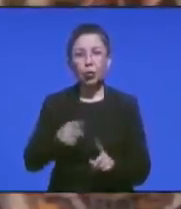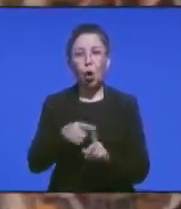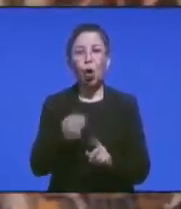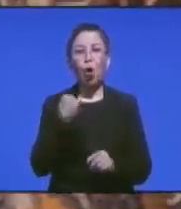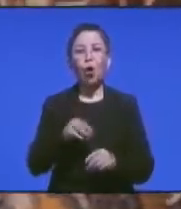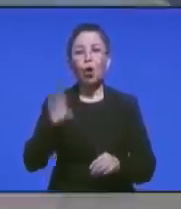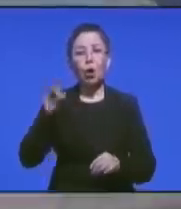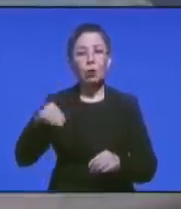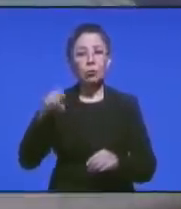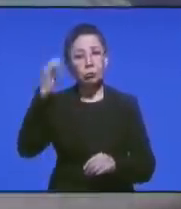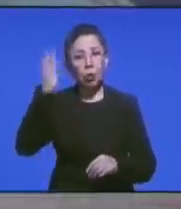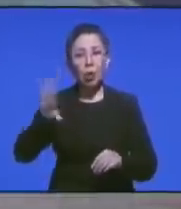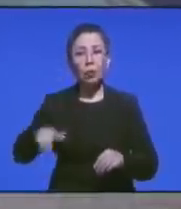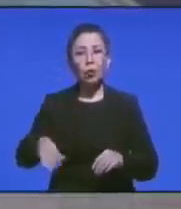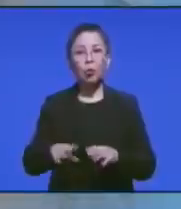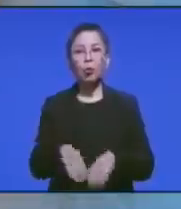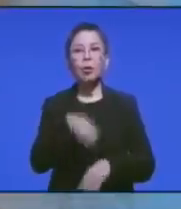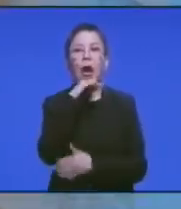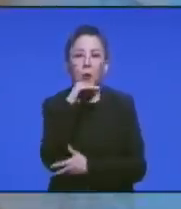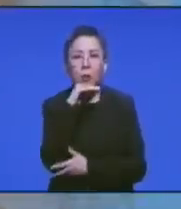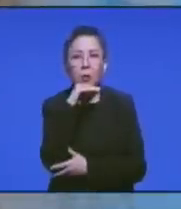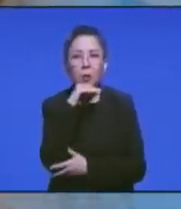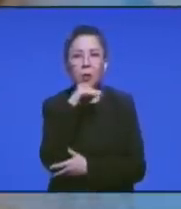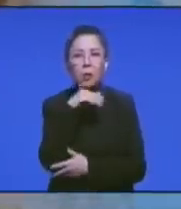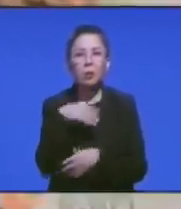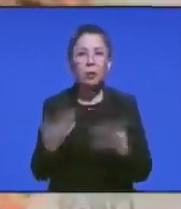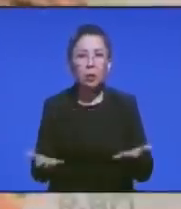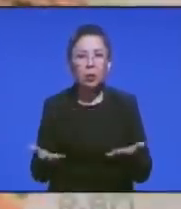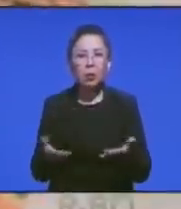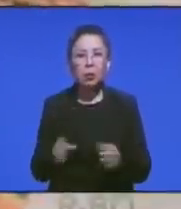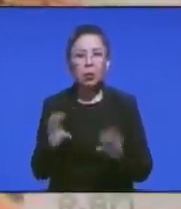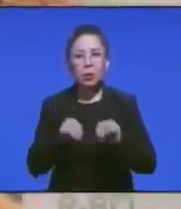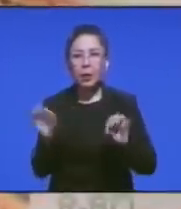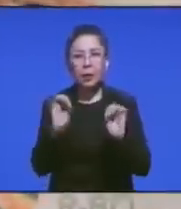buruh telah kehilangan pekerjaan.